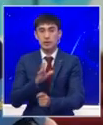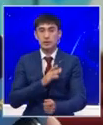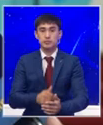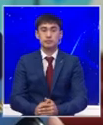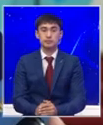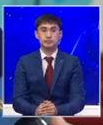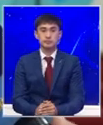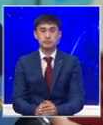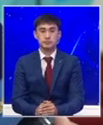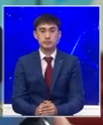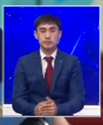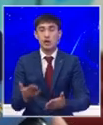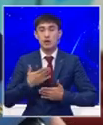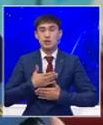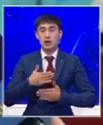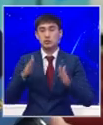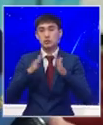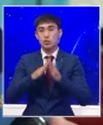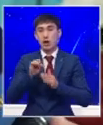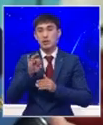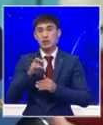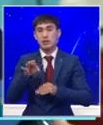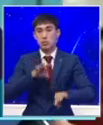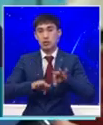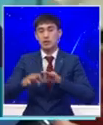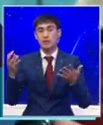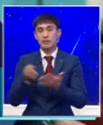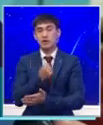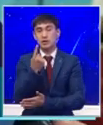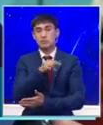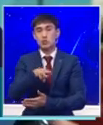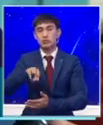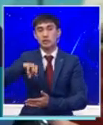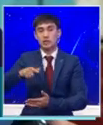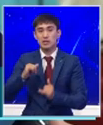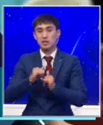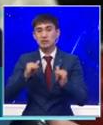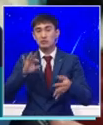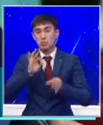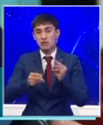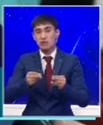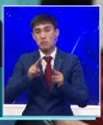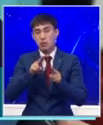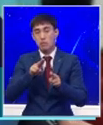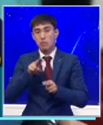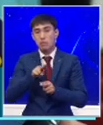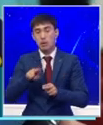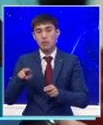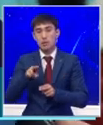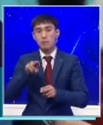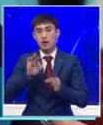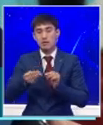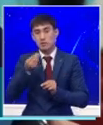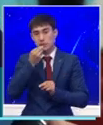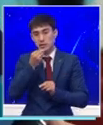выпускником детского Домана Лана я выиграла в проекте миллион сенье на развитие правильного питания А сейчас в нашу